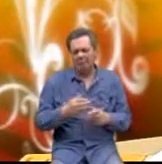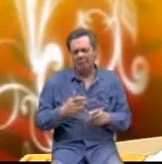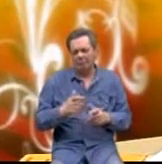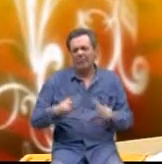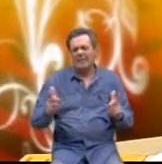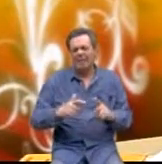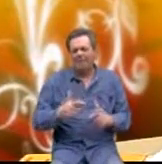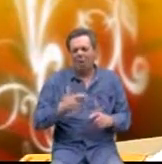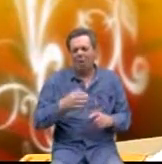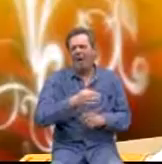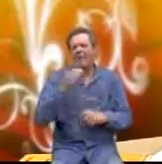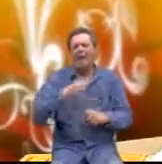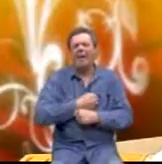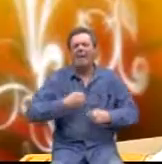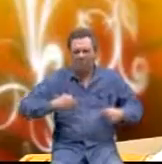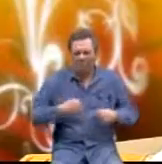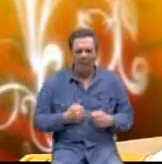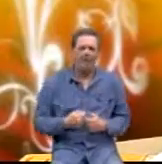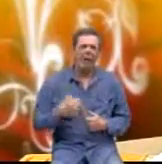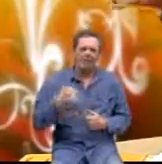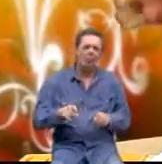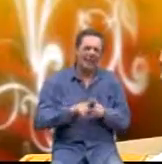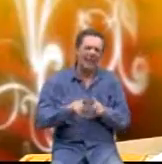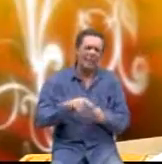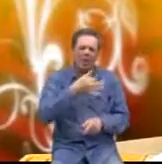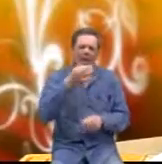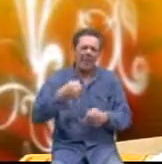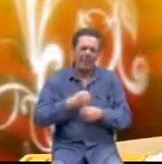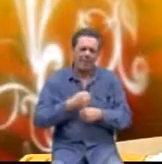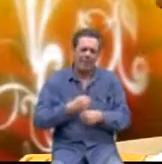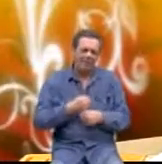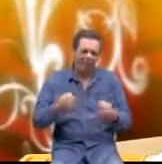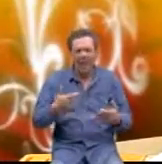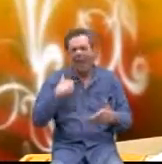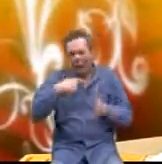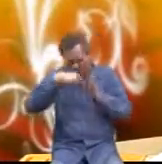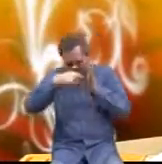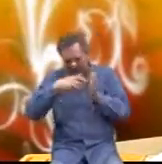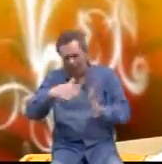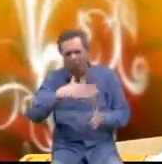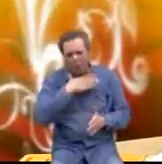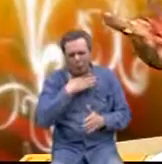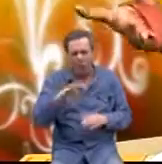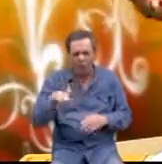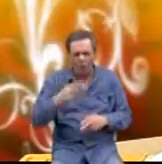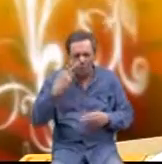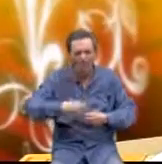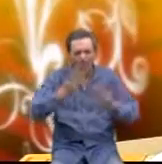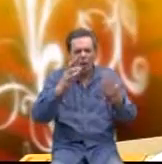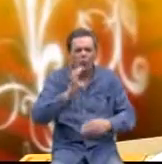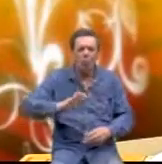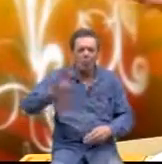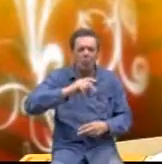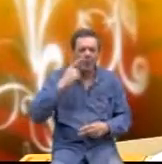21. svibnja, ali ćemo ga sad isto dan ranije, pa ću ja doći kod vas u školi slikati djecu, pa ću poslati u Europu da vidi kako se mi